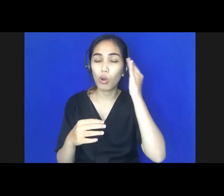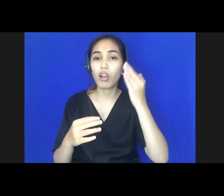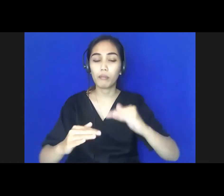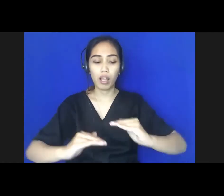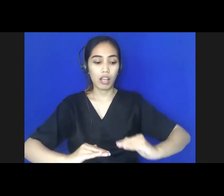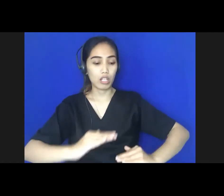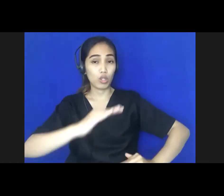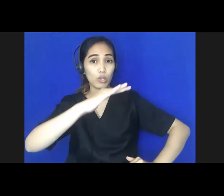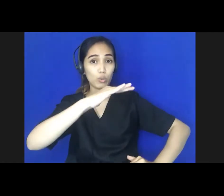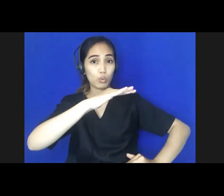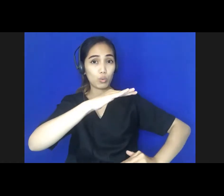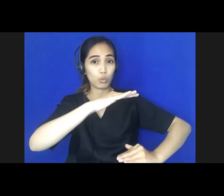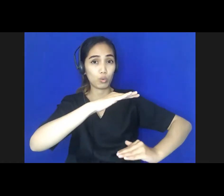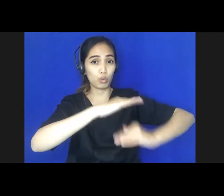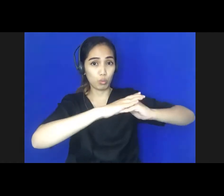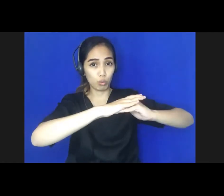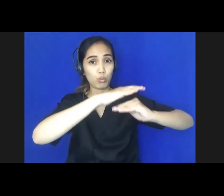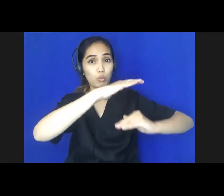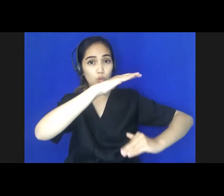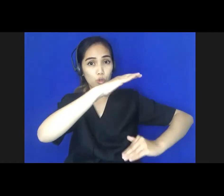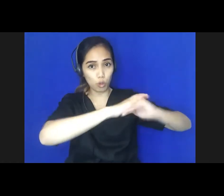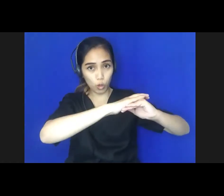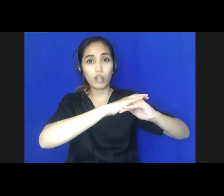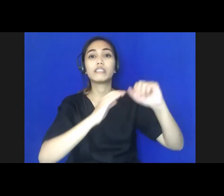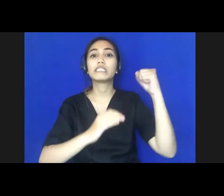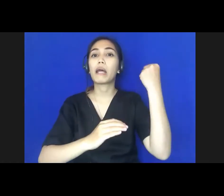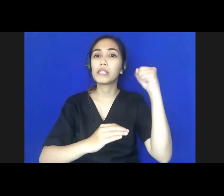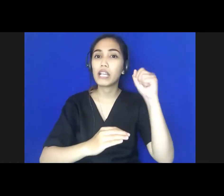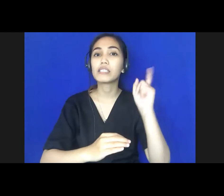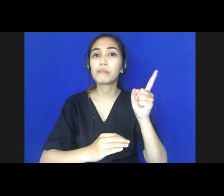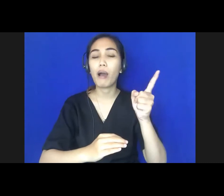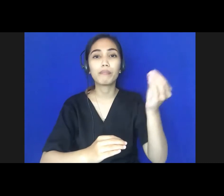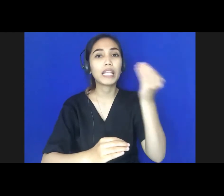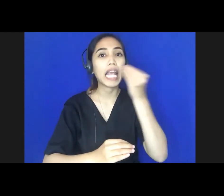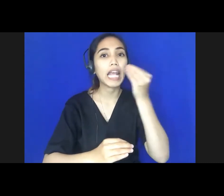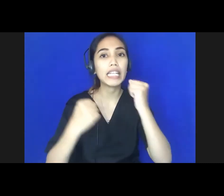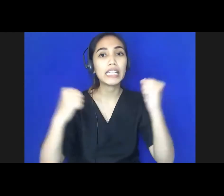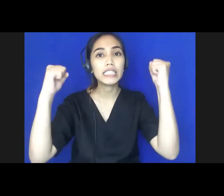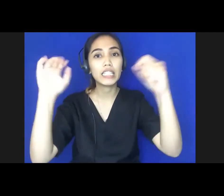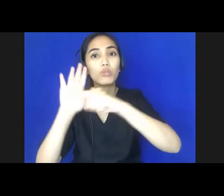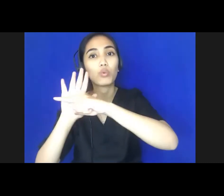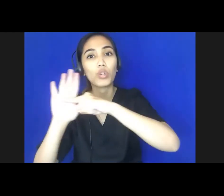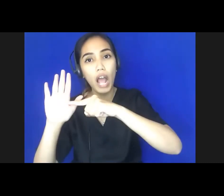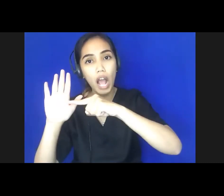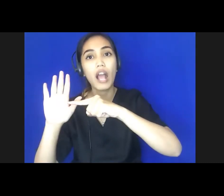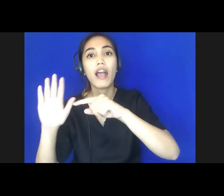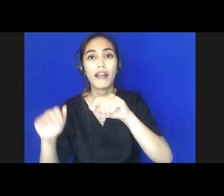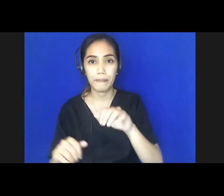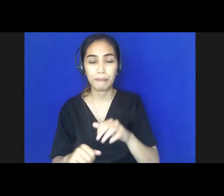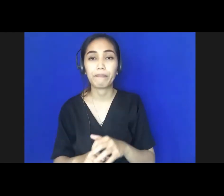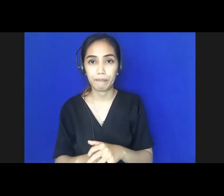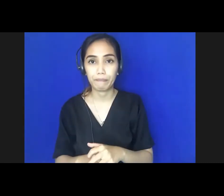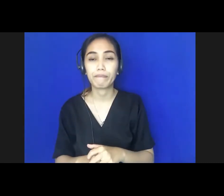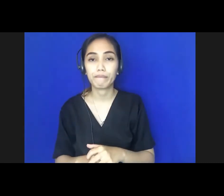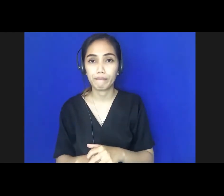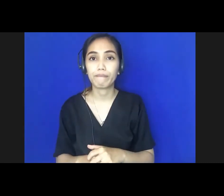lebih pendek untuk usianya, dan ini terjadi pada 1000 hari pertama kehidupan, atau ini dikenal juga sebagai periode